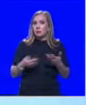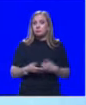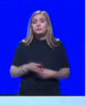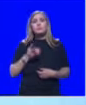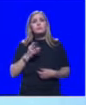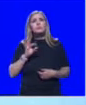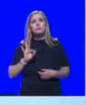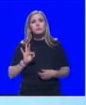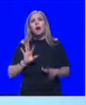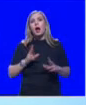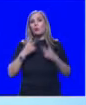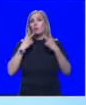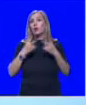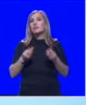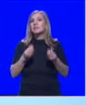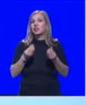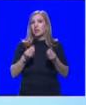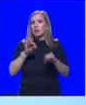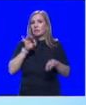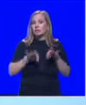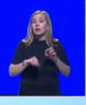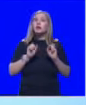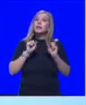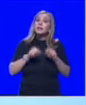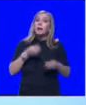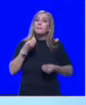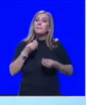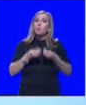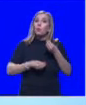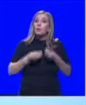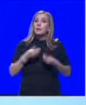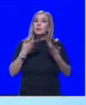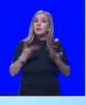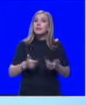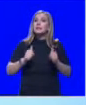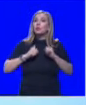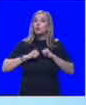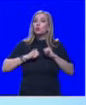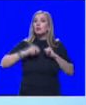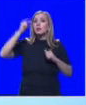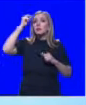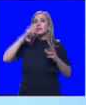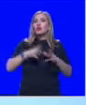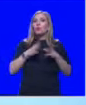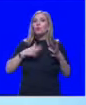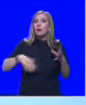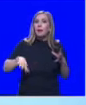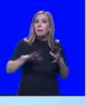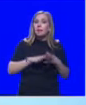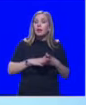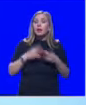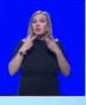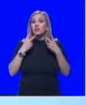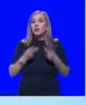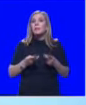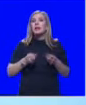Иначе, ако погледнем същината на вота, да, проблемите пред сигурността на България са огромни. Виждаме разбитите ни служби за